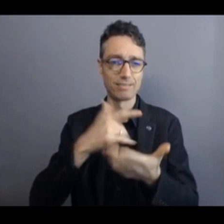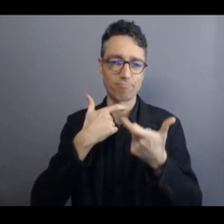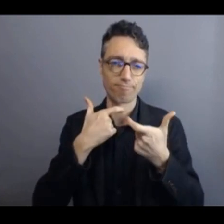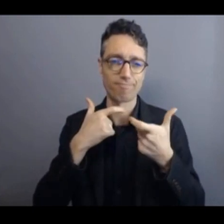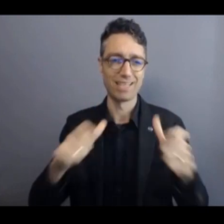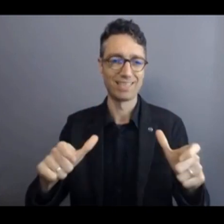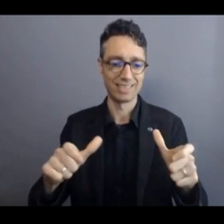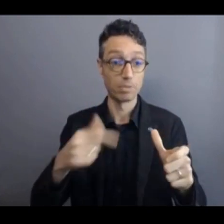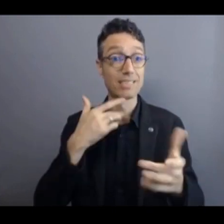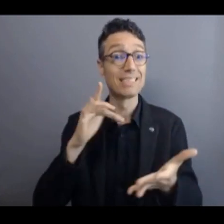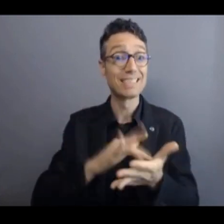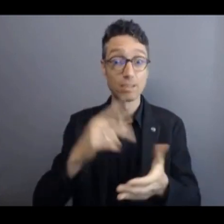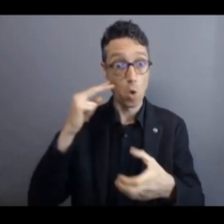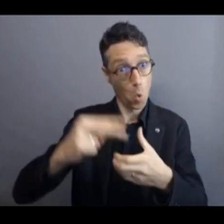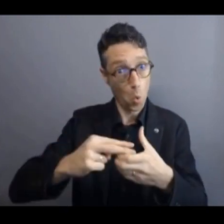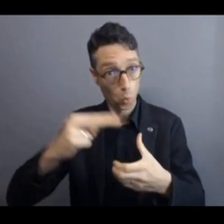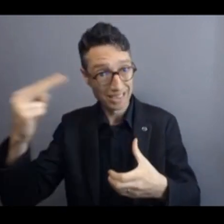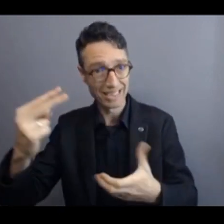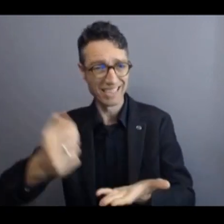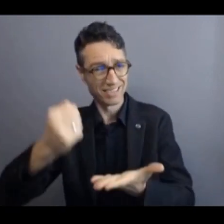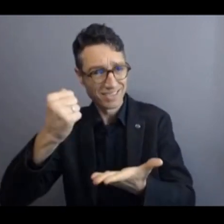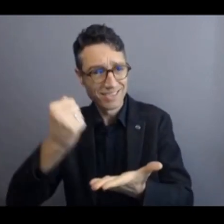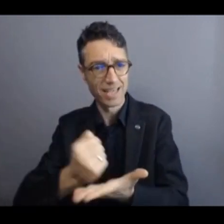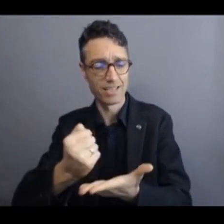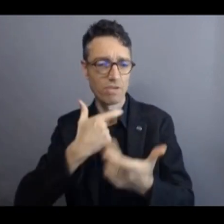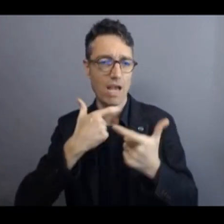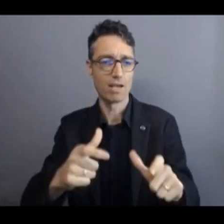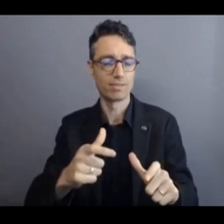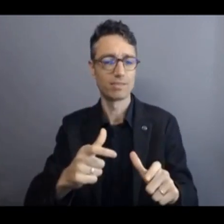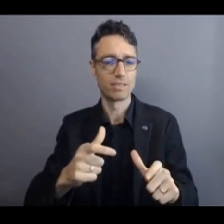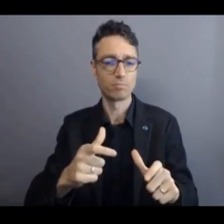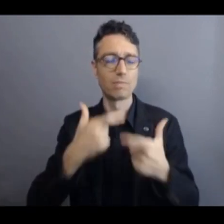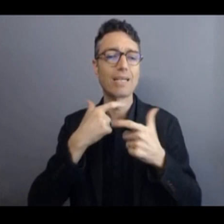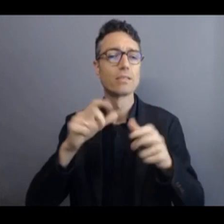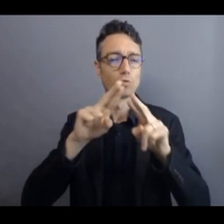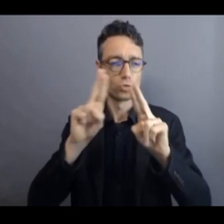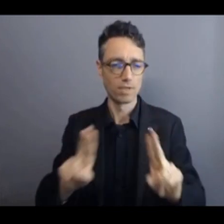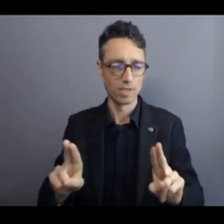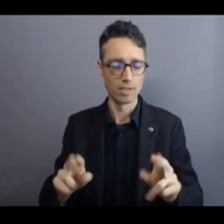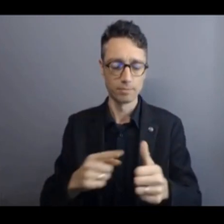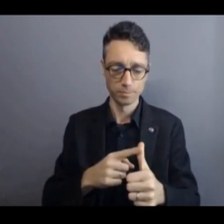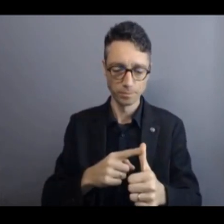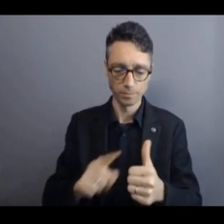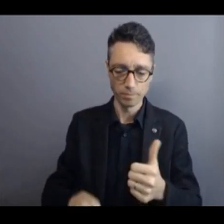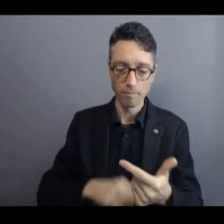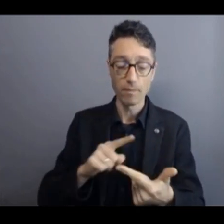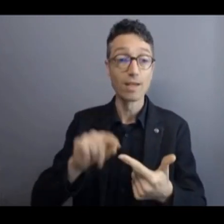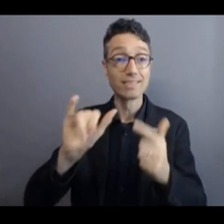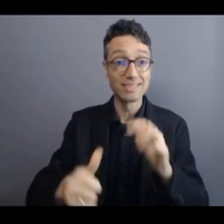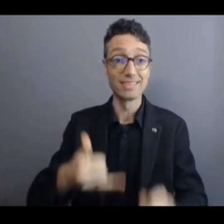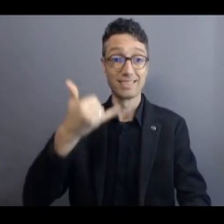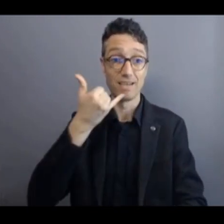est certifié pour justement garantir cette accessibilité universelle. On a une ligne téléphonique par